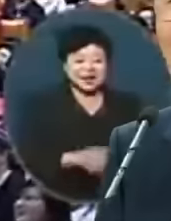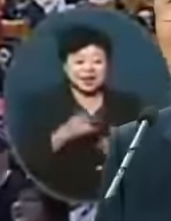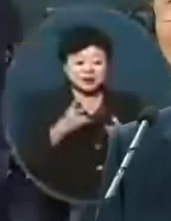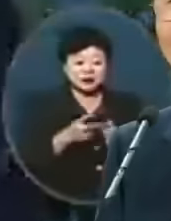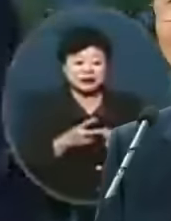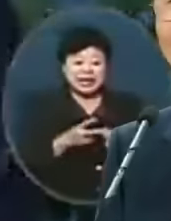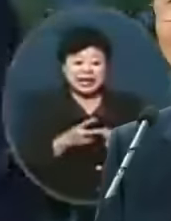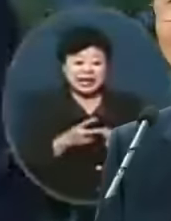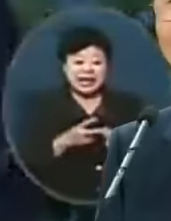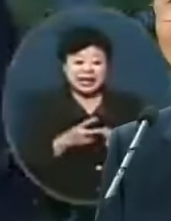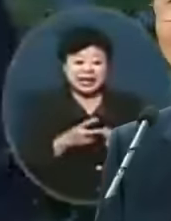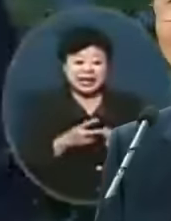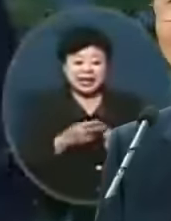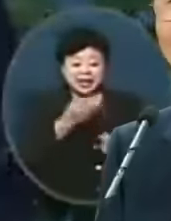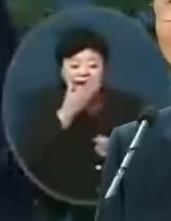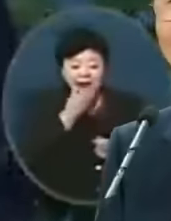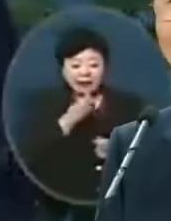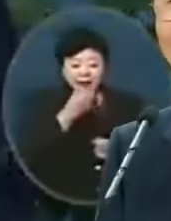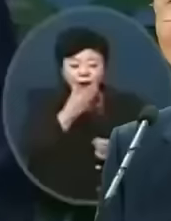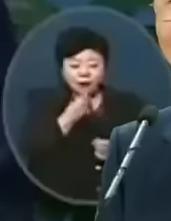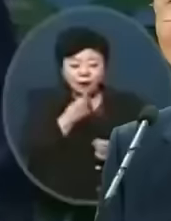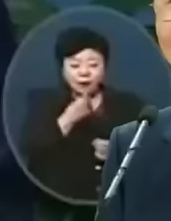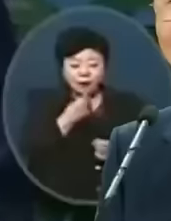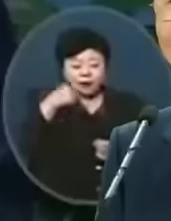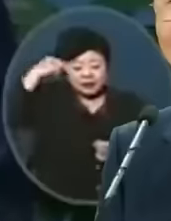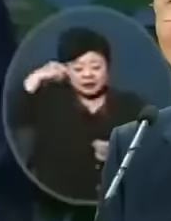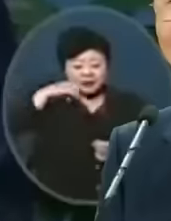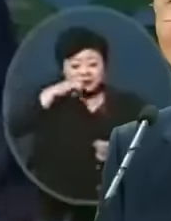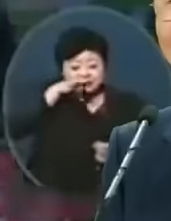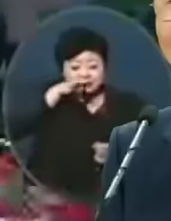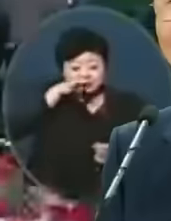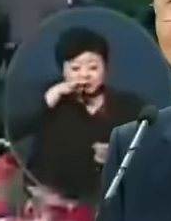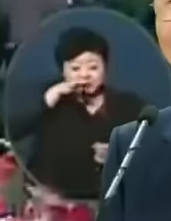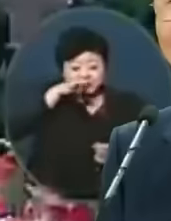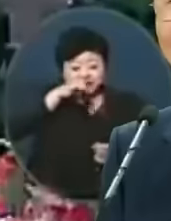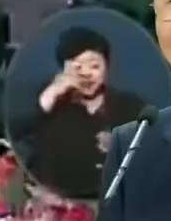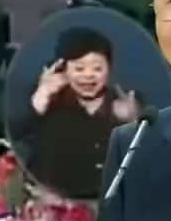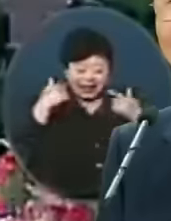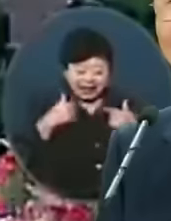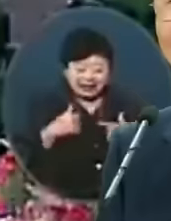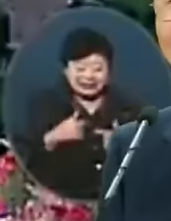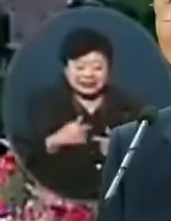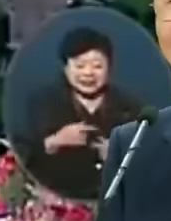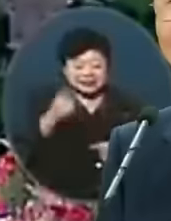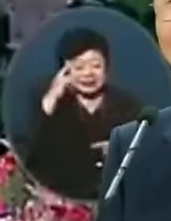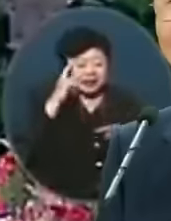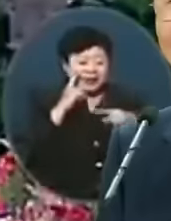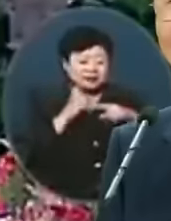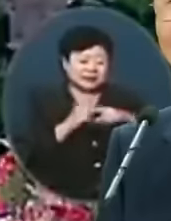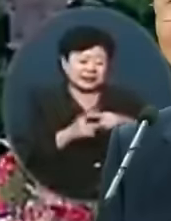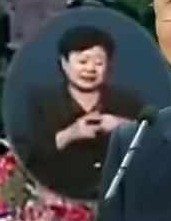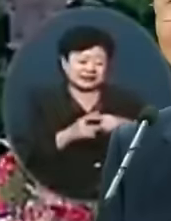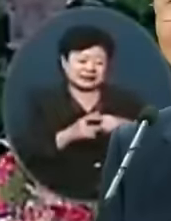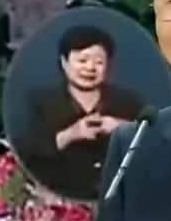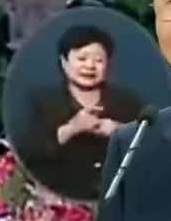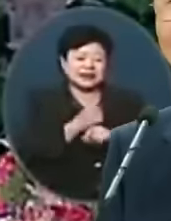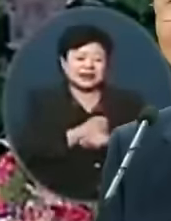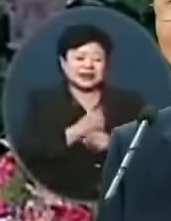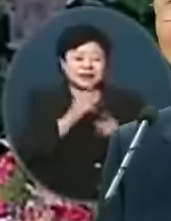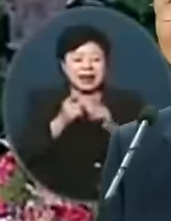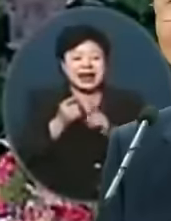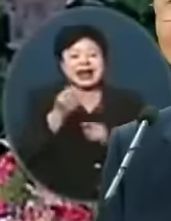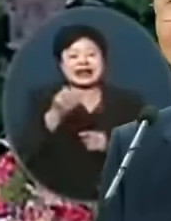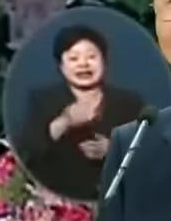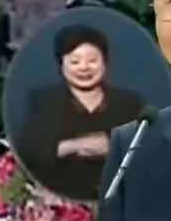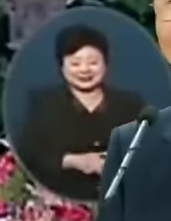둘째로 우리가 행복을 느낄 수 있는 것은 항상 긍정적으로 생각하고